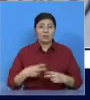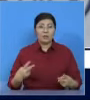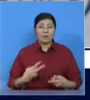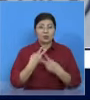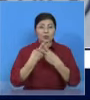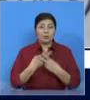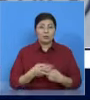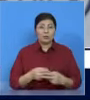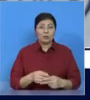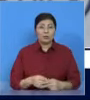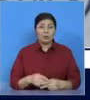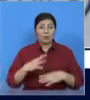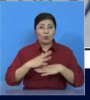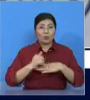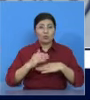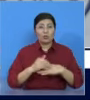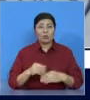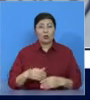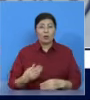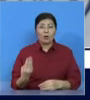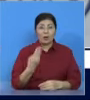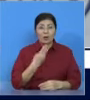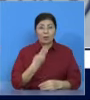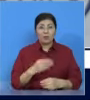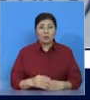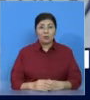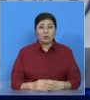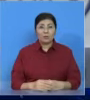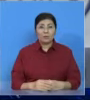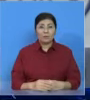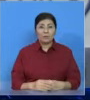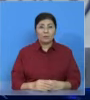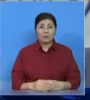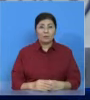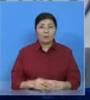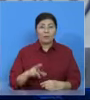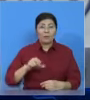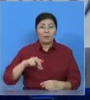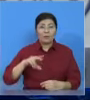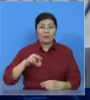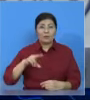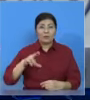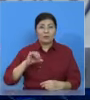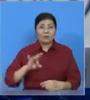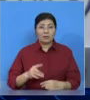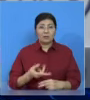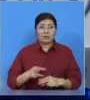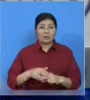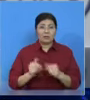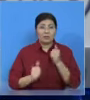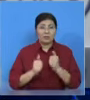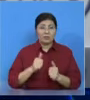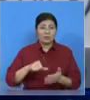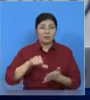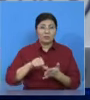Нур-Султан, Ахмала, Кокшетау, Мангыстау, то есть Павлодар. Это ребята, конкурсанты, они